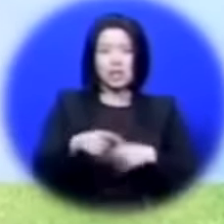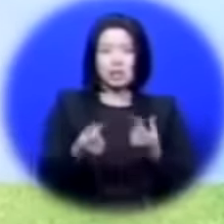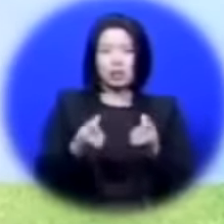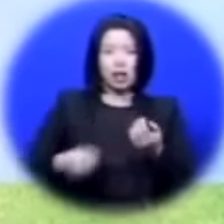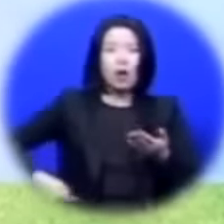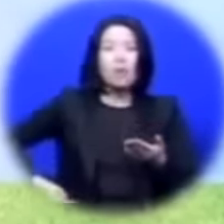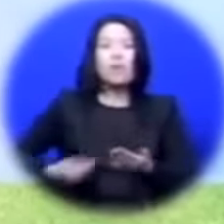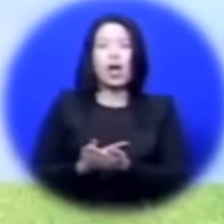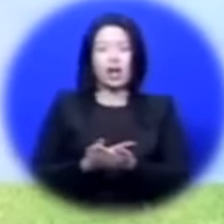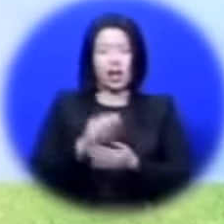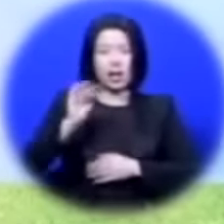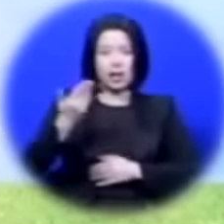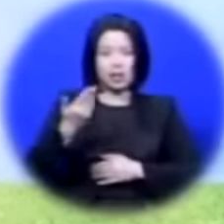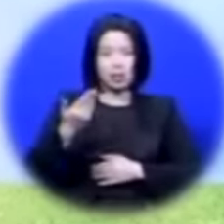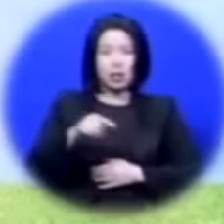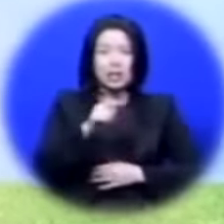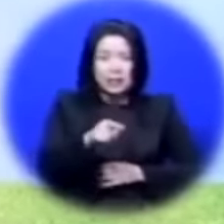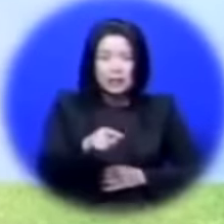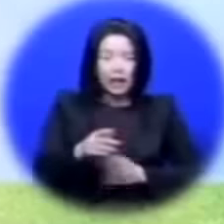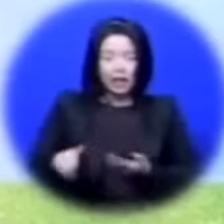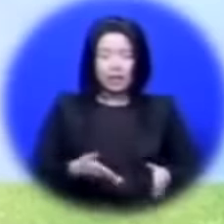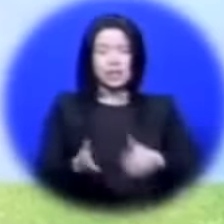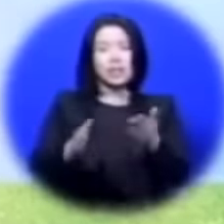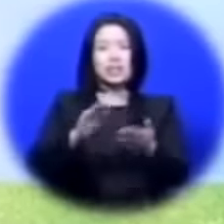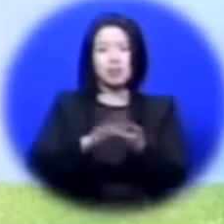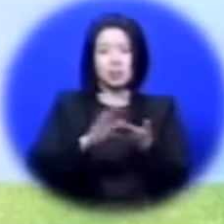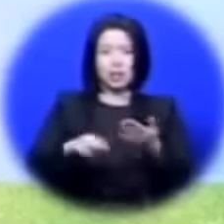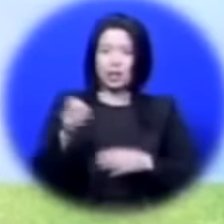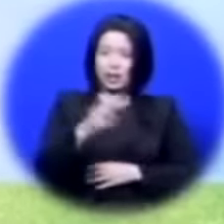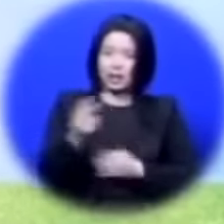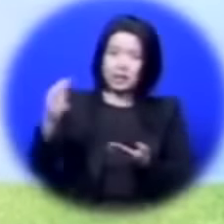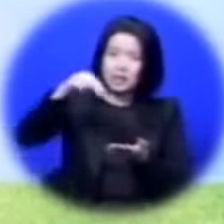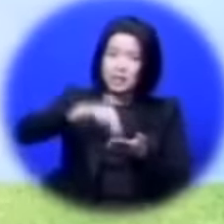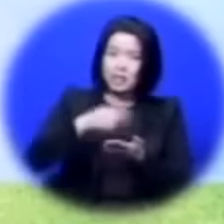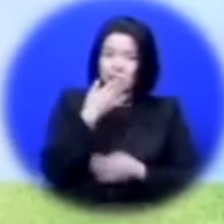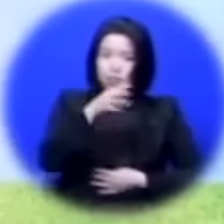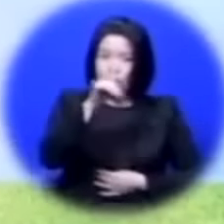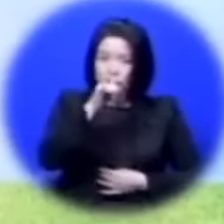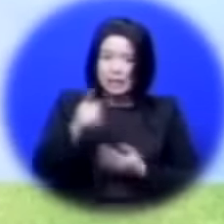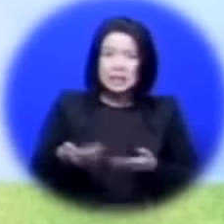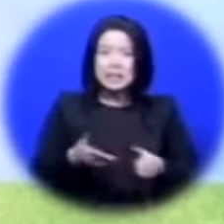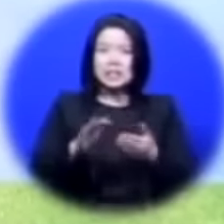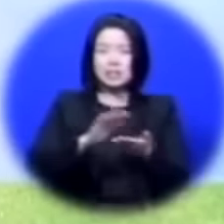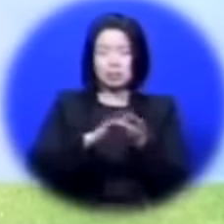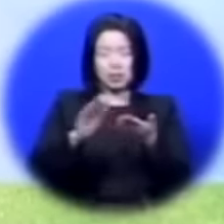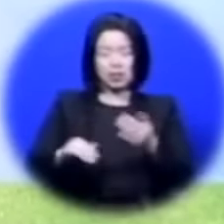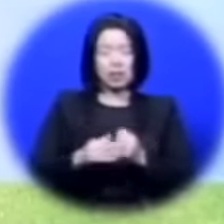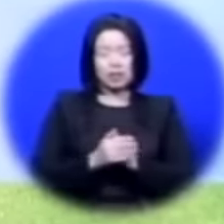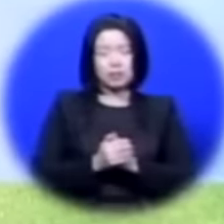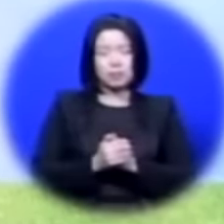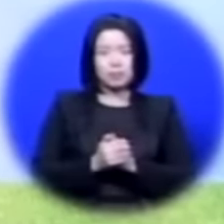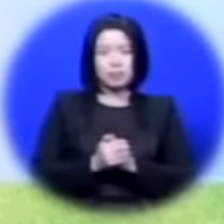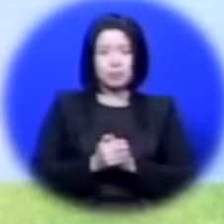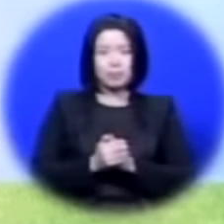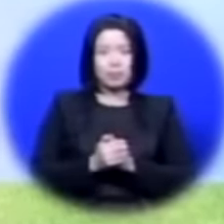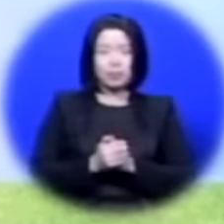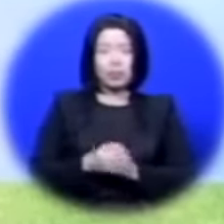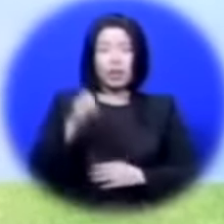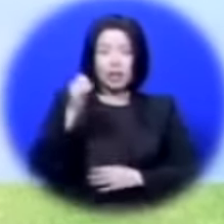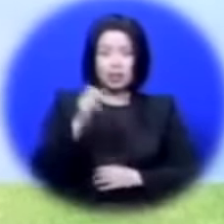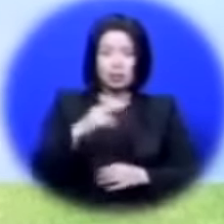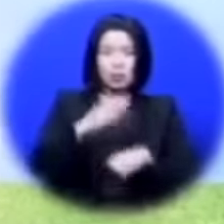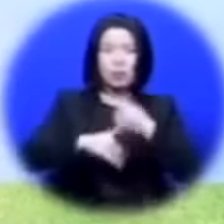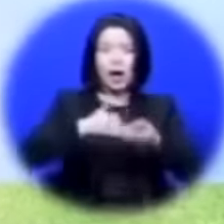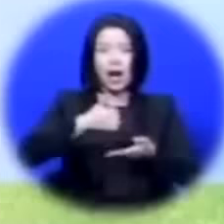회개하는 거지요 그게 길인 거예요 다시 일어날 수 있는 길인 겁니다 그리고